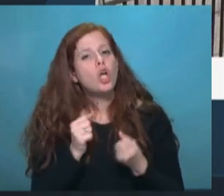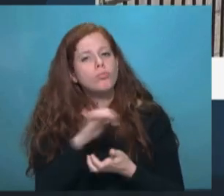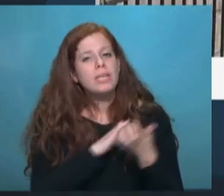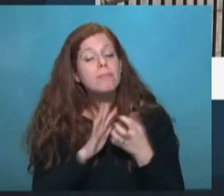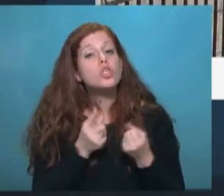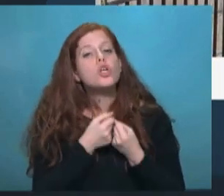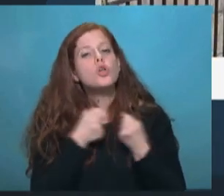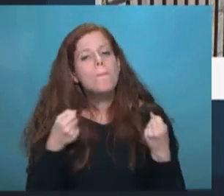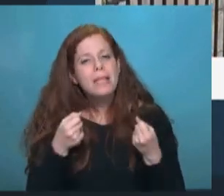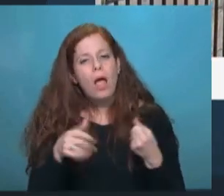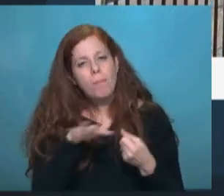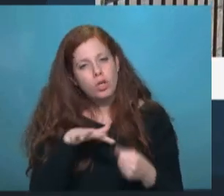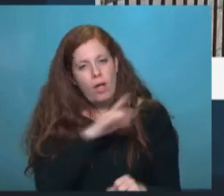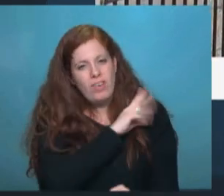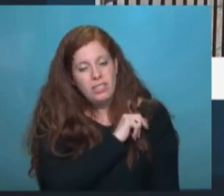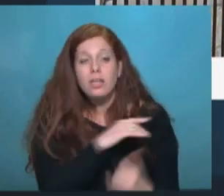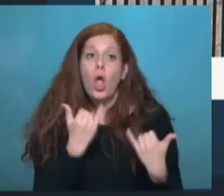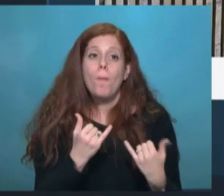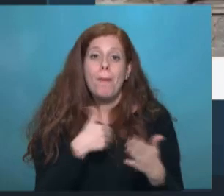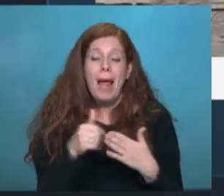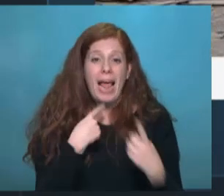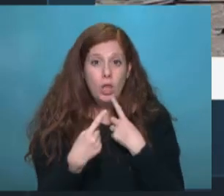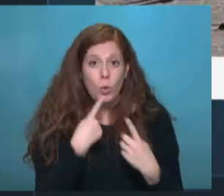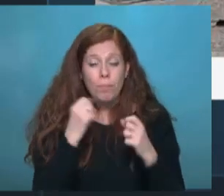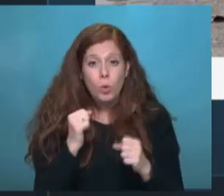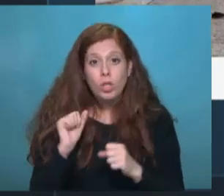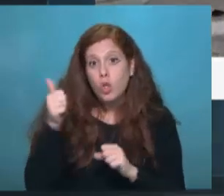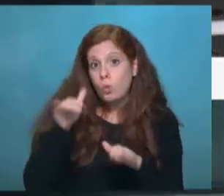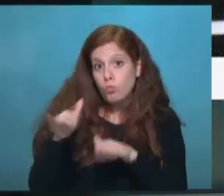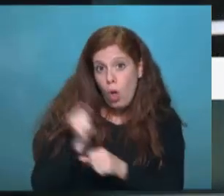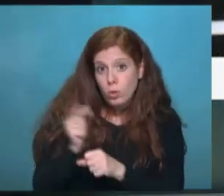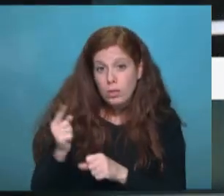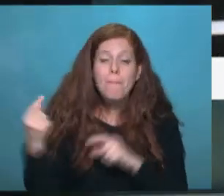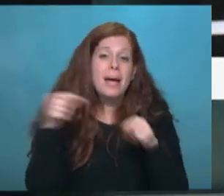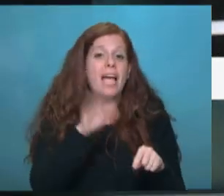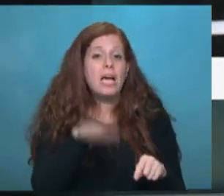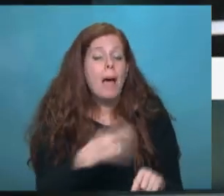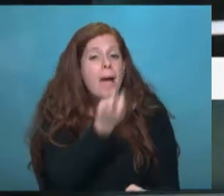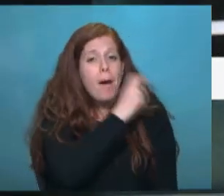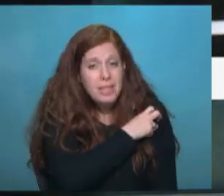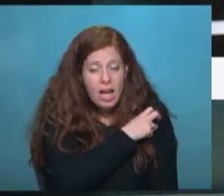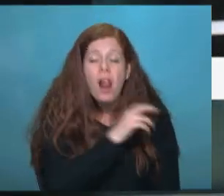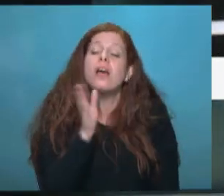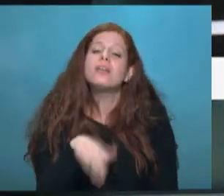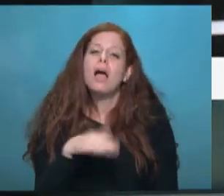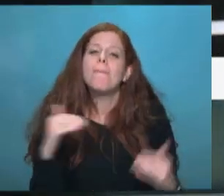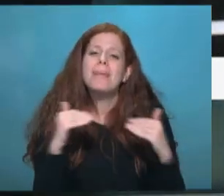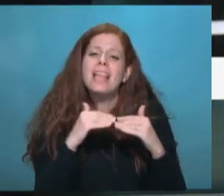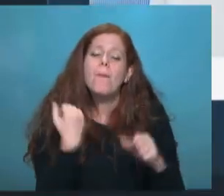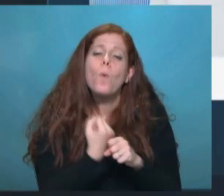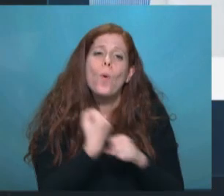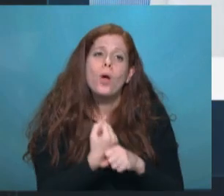הפלסטינית. היום אגב, במהלך דיון ביטחוני שמקיים ראש הממשלה, מגיע לשם גם הרמטכ"ל, גם מתאם פעולות הממשלה